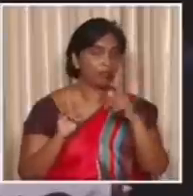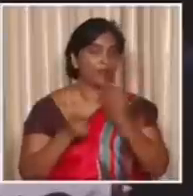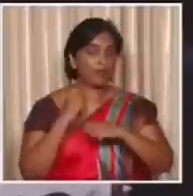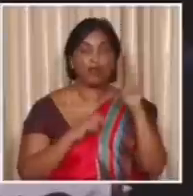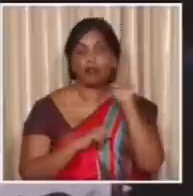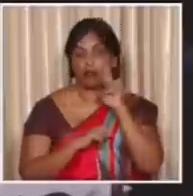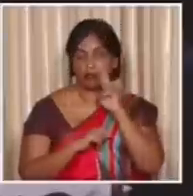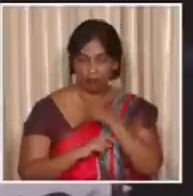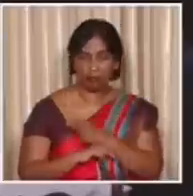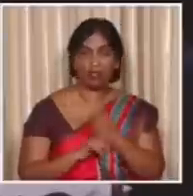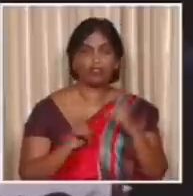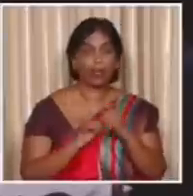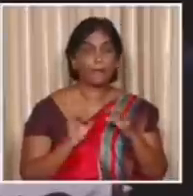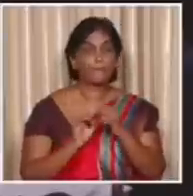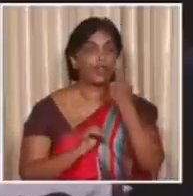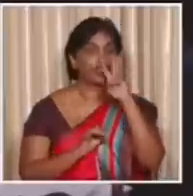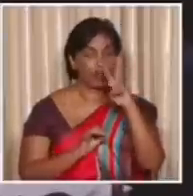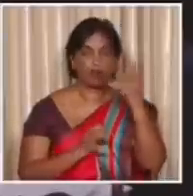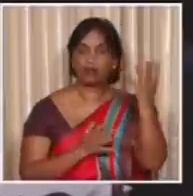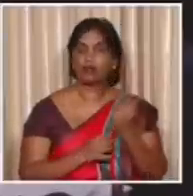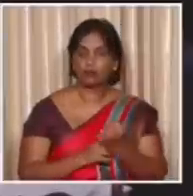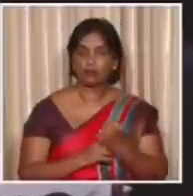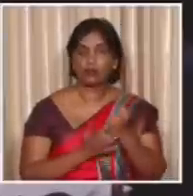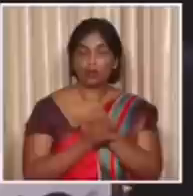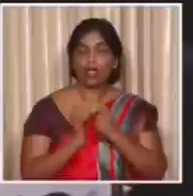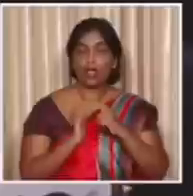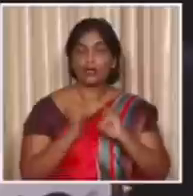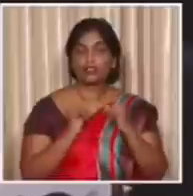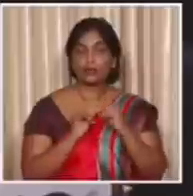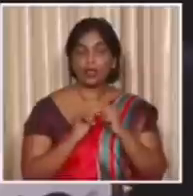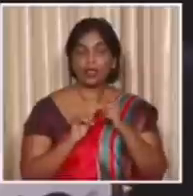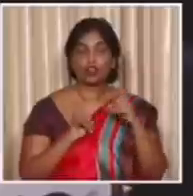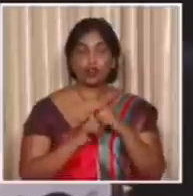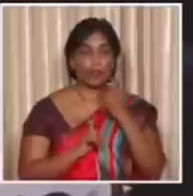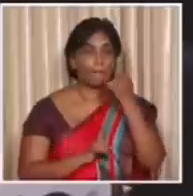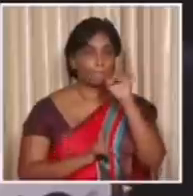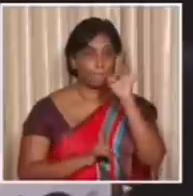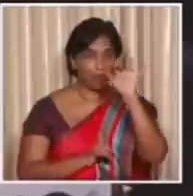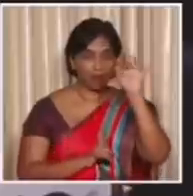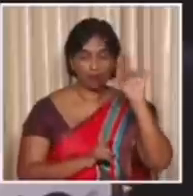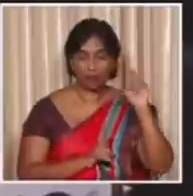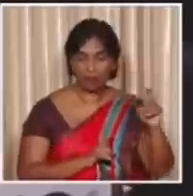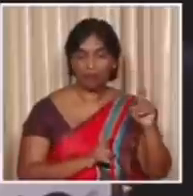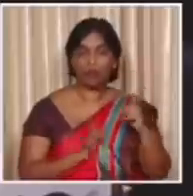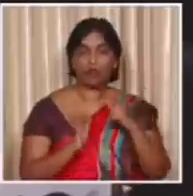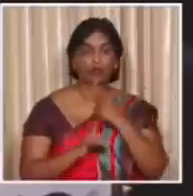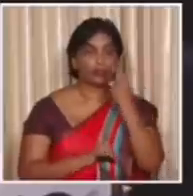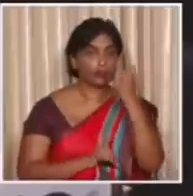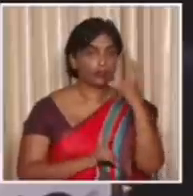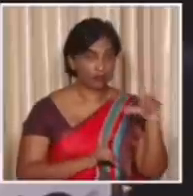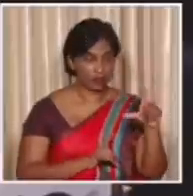රනිල් වික්‍රමසිංහ ඩොලර් බිලියන 12ක් ගත්තා. මුළු ISB ණය තියෙන ඩොලර් බිලියන 15 හමාරයි. ISB ණය ගන්න ගත්තේ